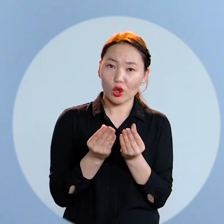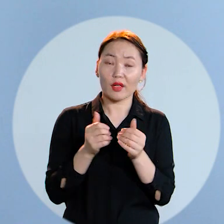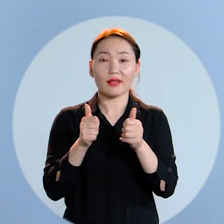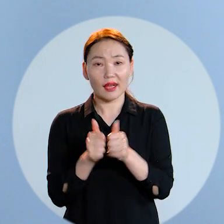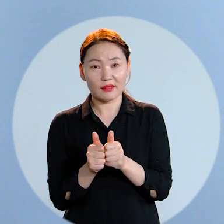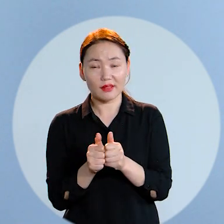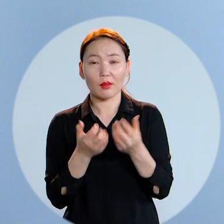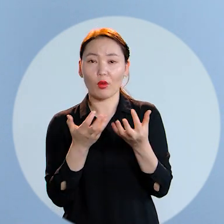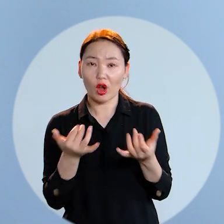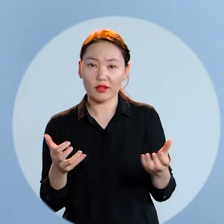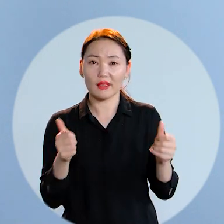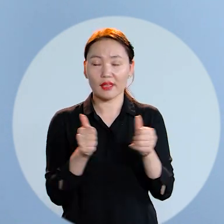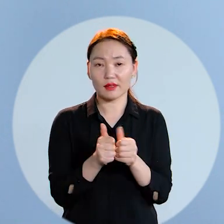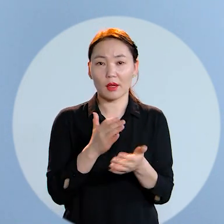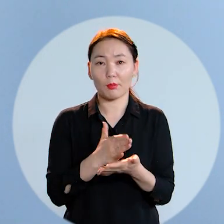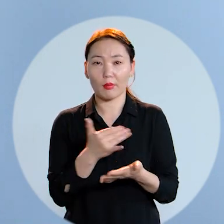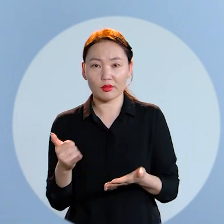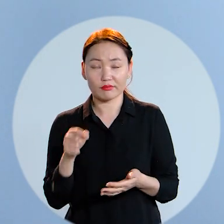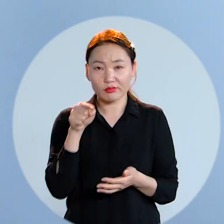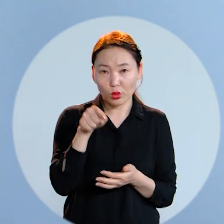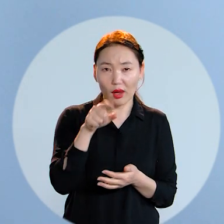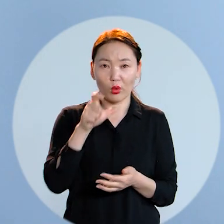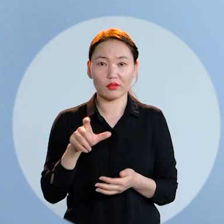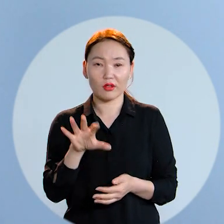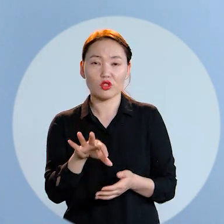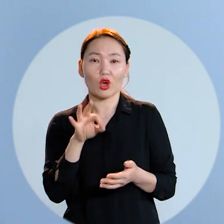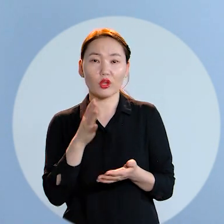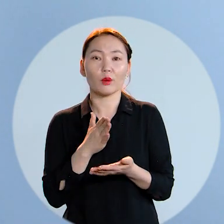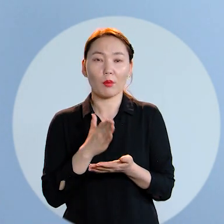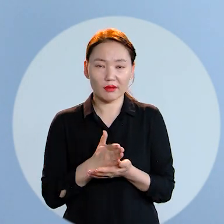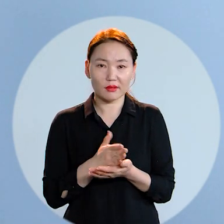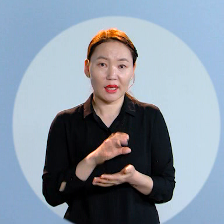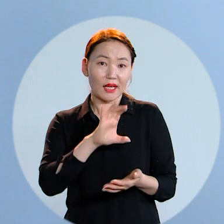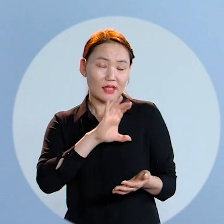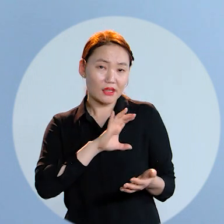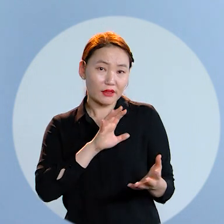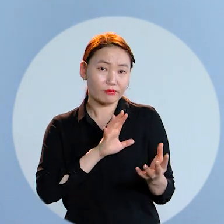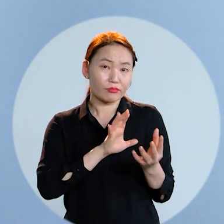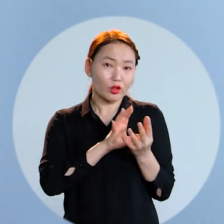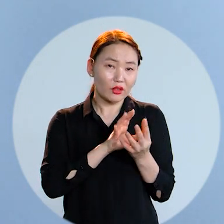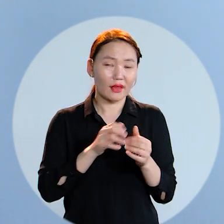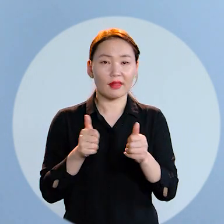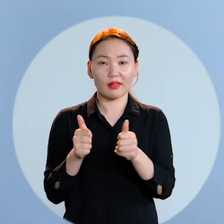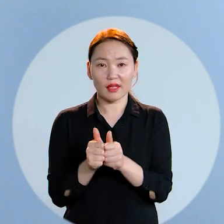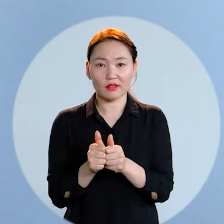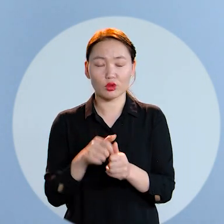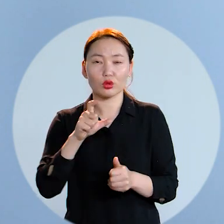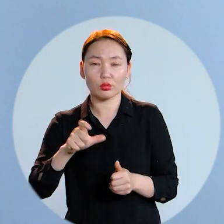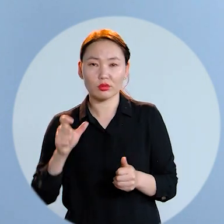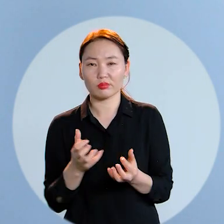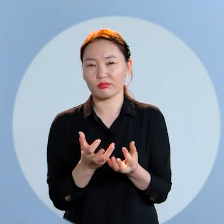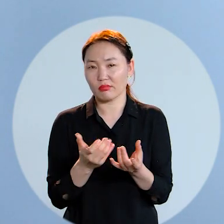асуудал. Гэтэ ер нь бол дотн чин үнэнч найз гэдэг бол хүнд тийм олон тоотой байдаггүй. Чин үнэнч найзтайгаа